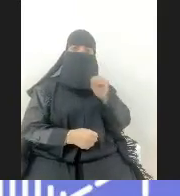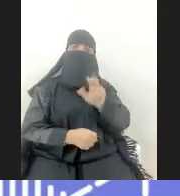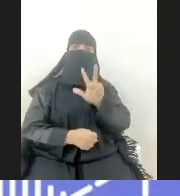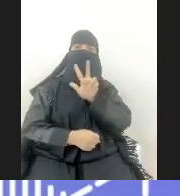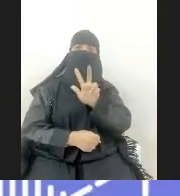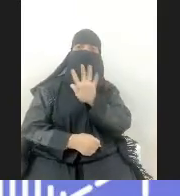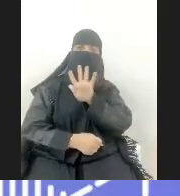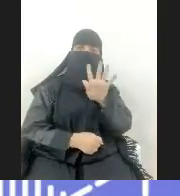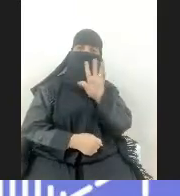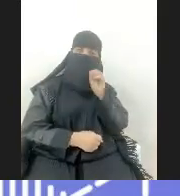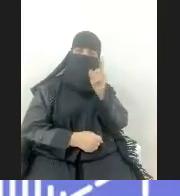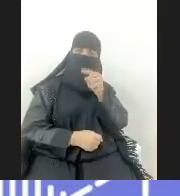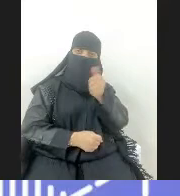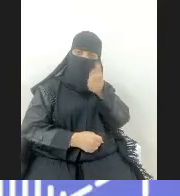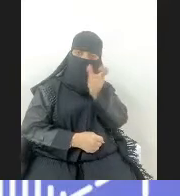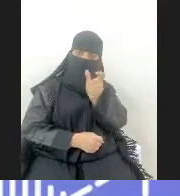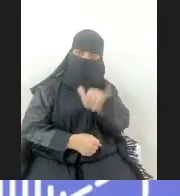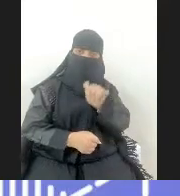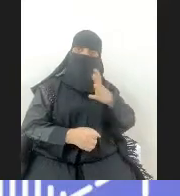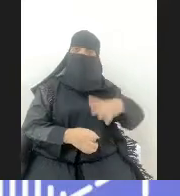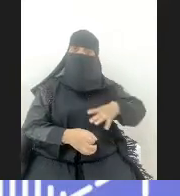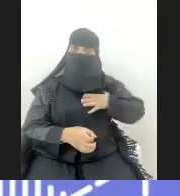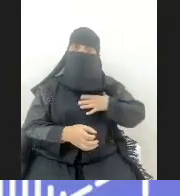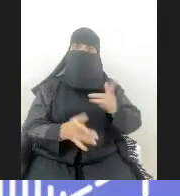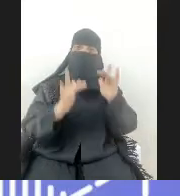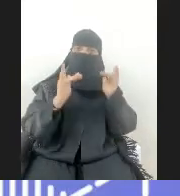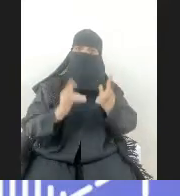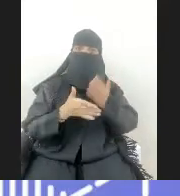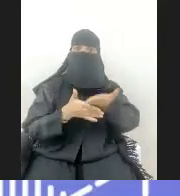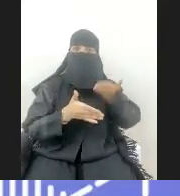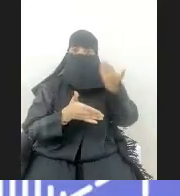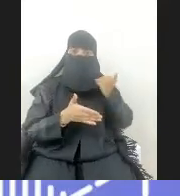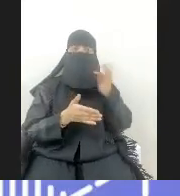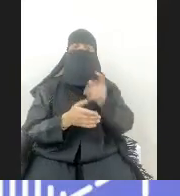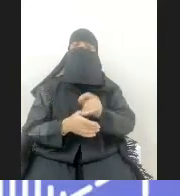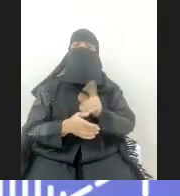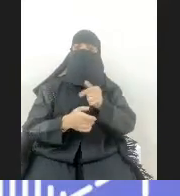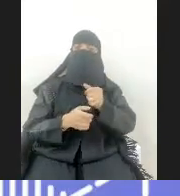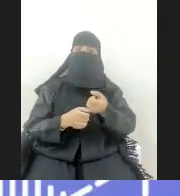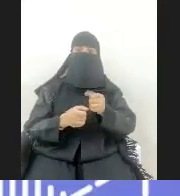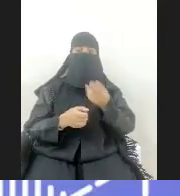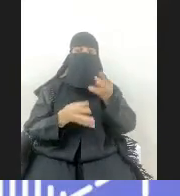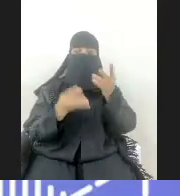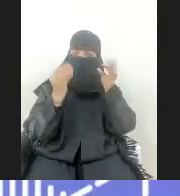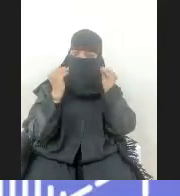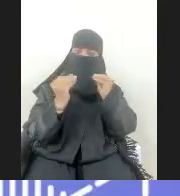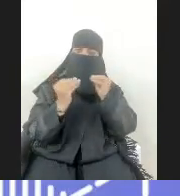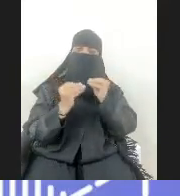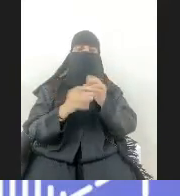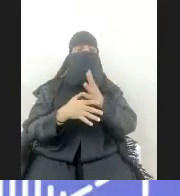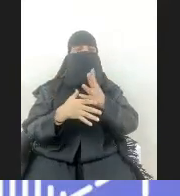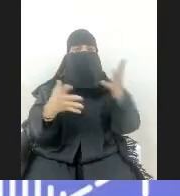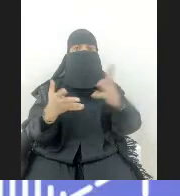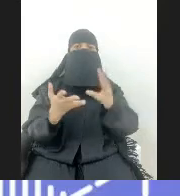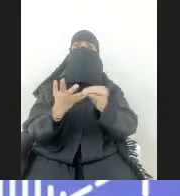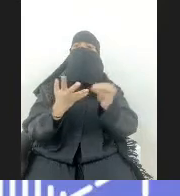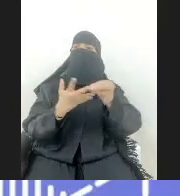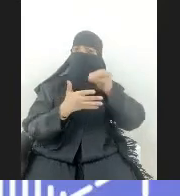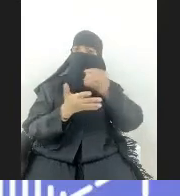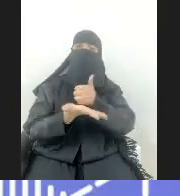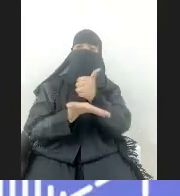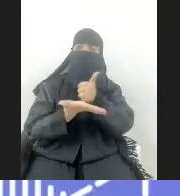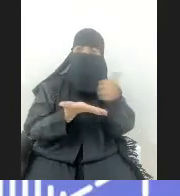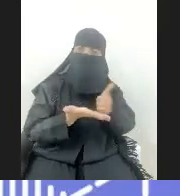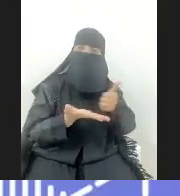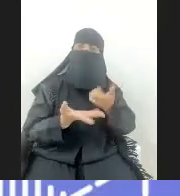الماضية، بصراحة إثراء جميل ورائع في أدوات وأساليب استخدام